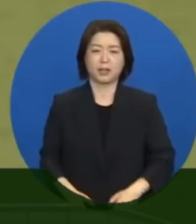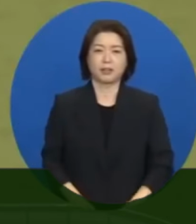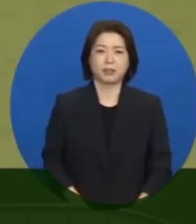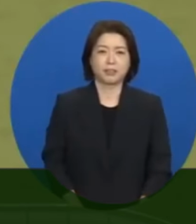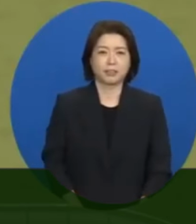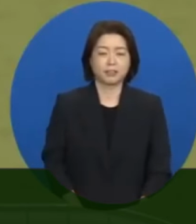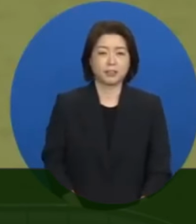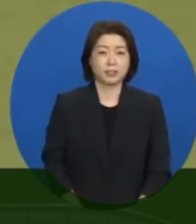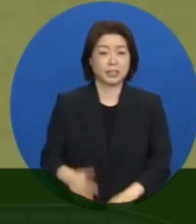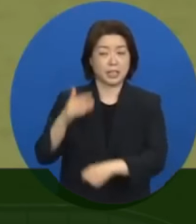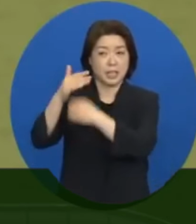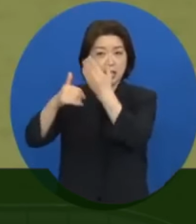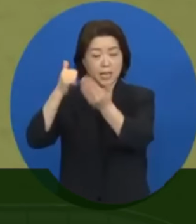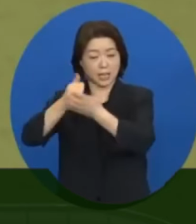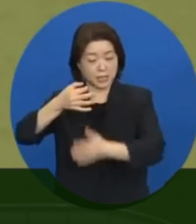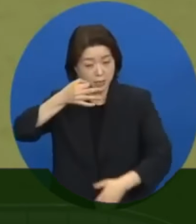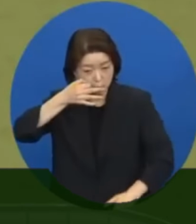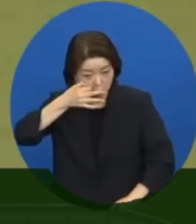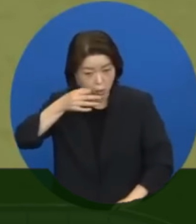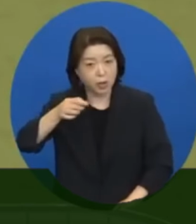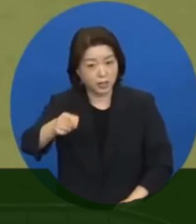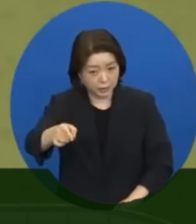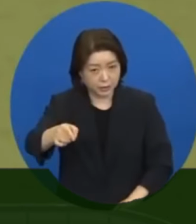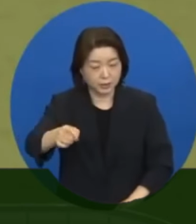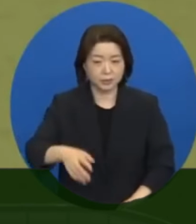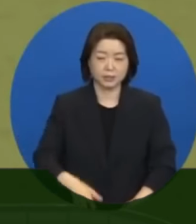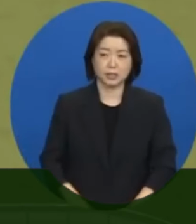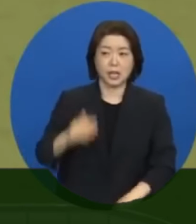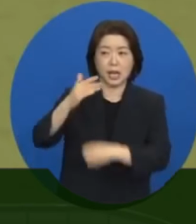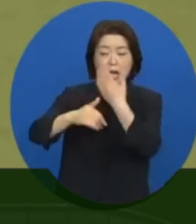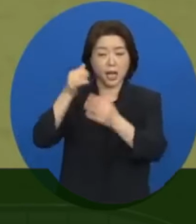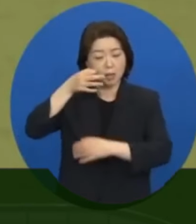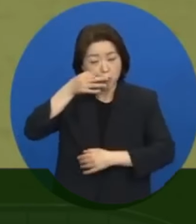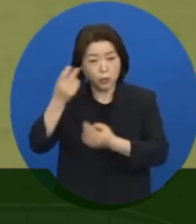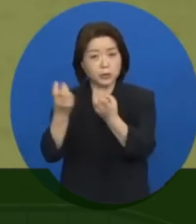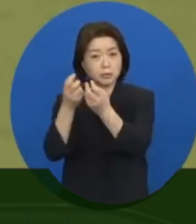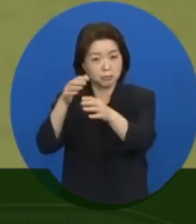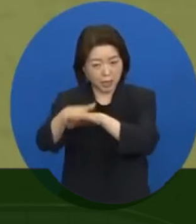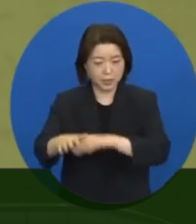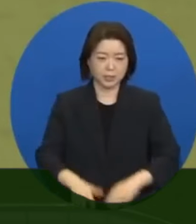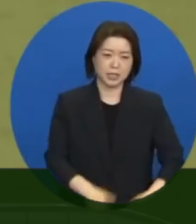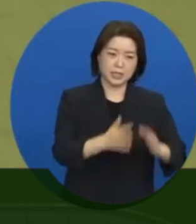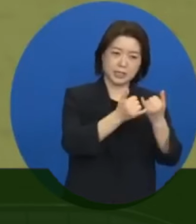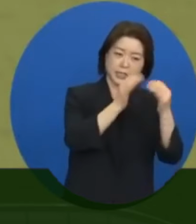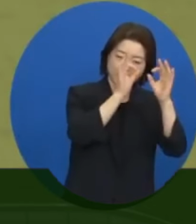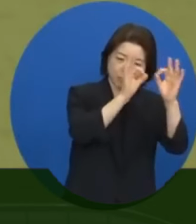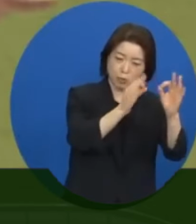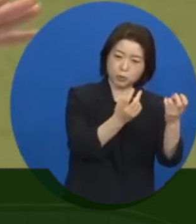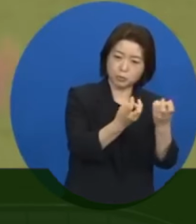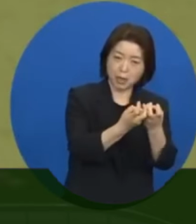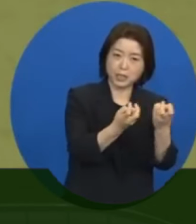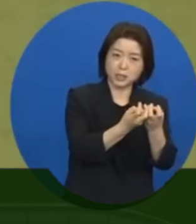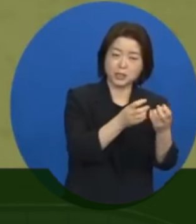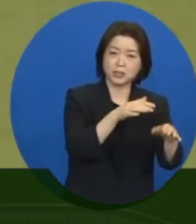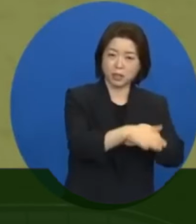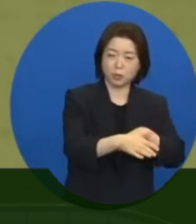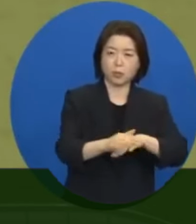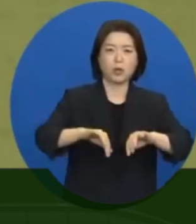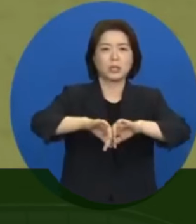그 어떤 대상과 하나님 보시는 방식이 사람이 보는 것과 사람이 보는 방식과는